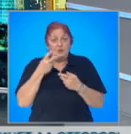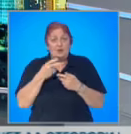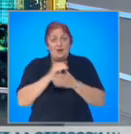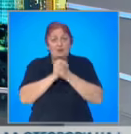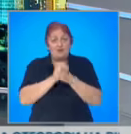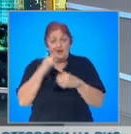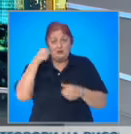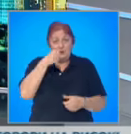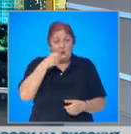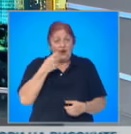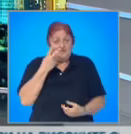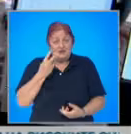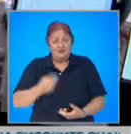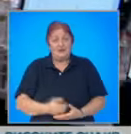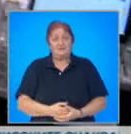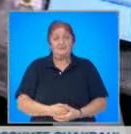се поздравиха с юмрук. Вижте.